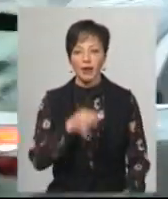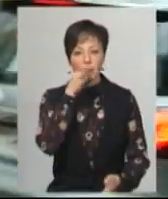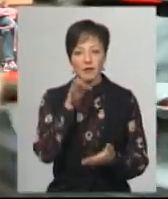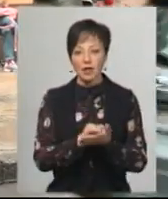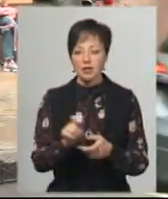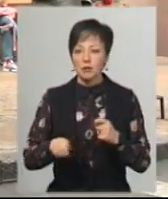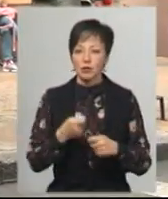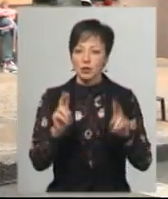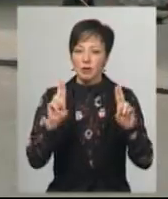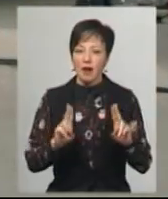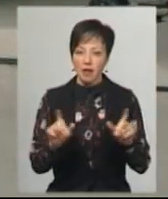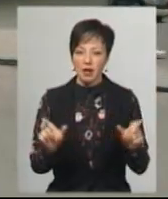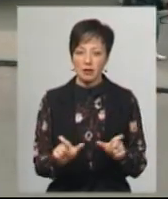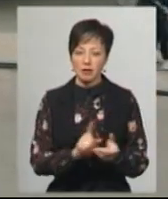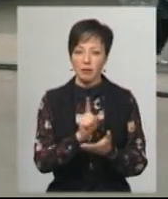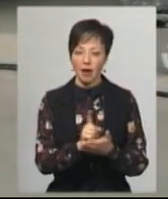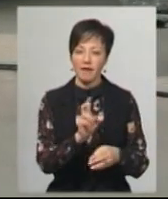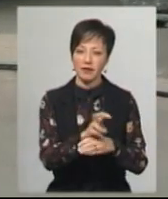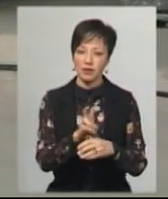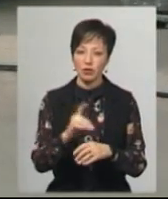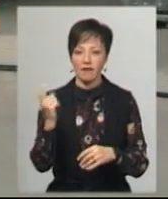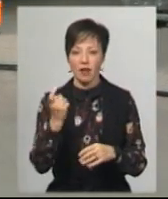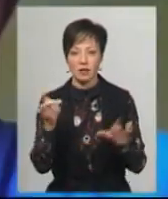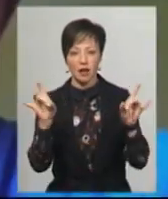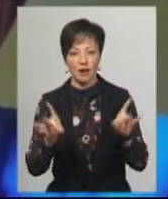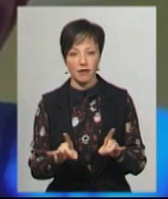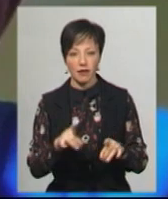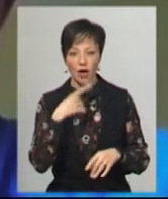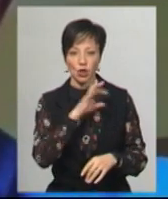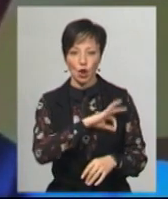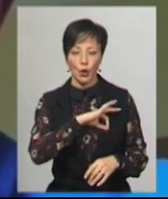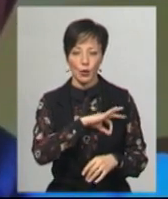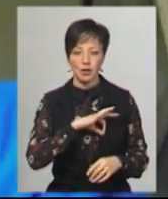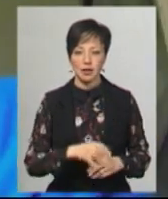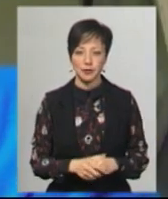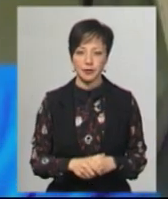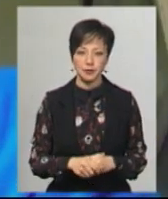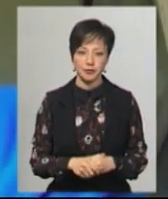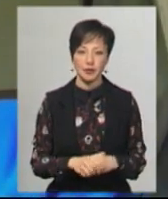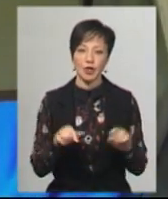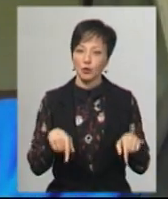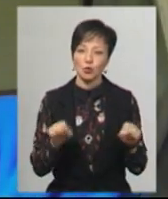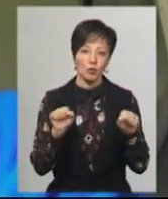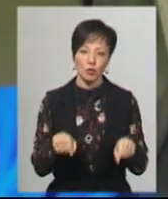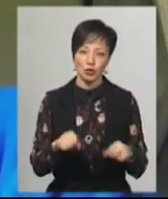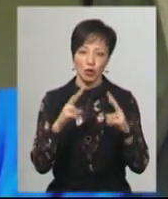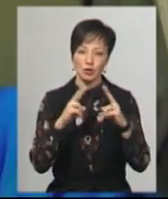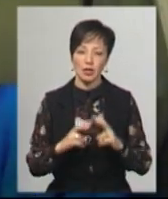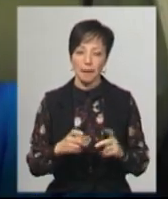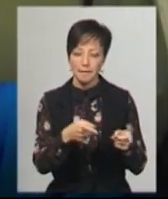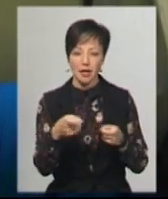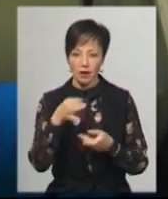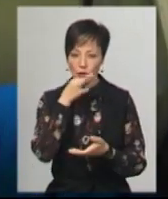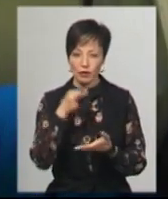за порушення правил карантину мають як відвідувачі, так і власники закладу, каже юрист Ігор Коліушко. Тут можна розглядати притягнення